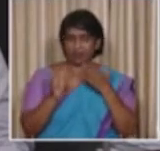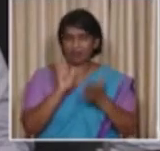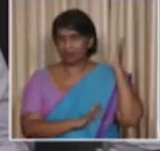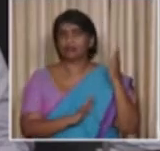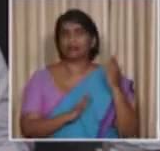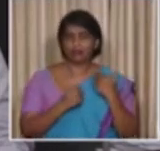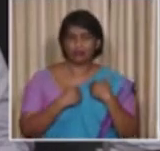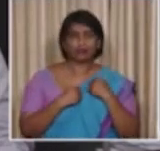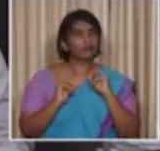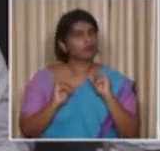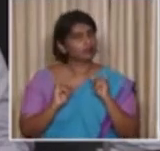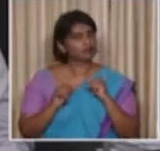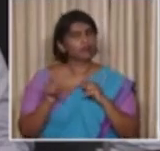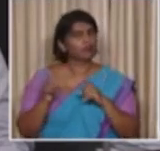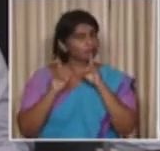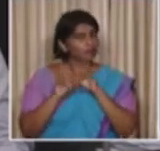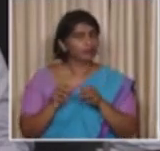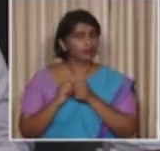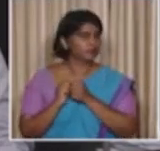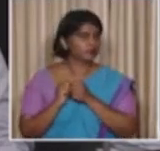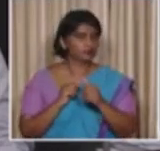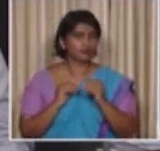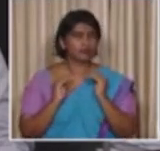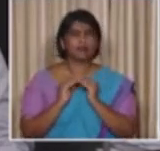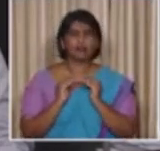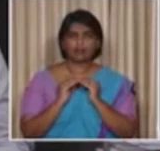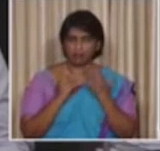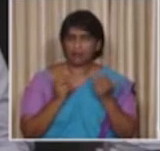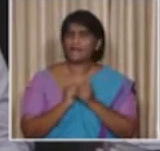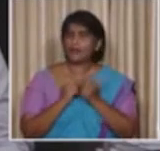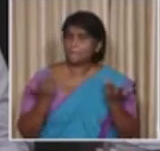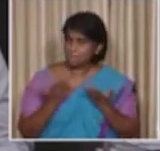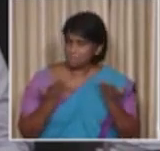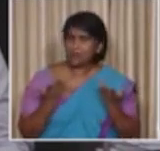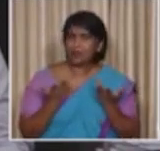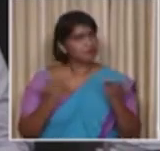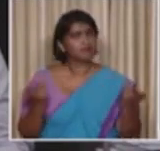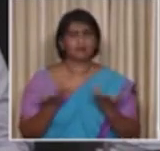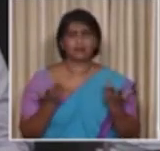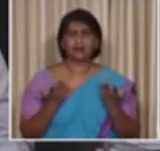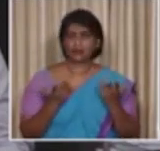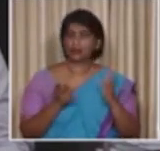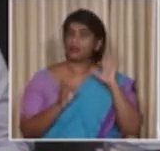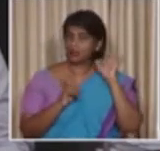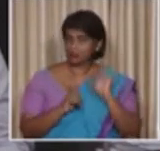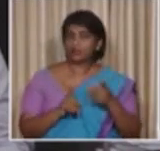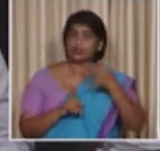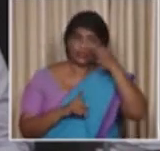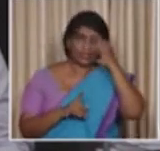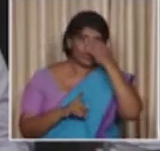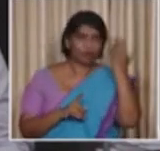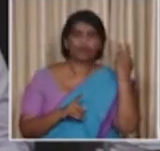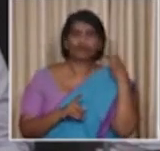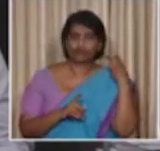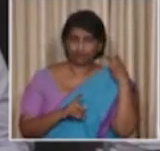කරගෙන යම් කිසි දෙයක් මෙවැනි දෙයක් කිරීම සුදුසු වන්නේ නැහැ. කරන්නවත් බෑ, කරන්න ලැබෙන්නේත් නැහැ. ඒක නිසා සිංහල දමිළ